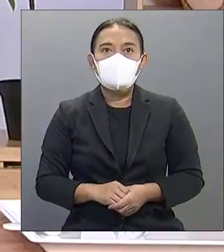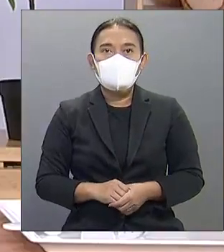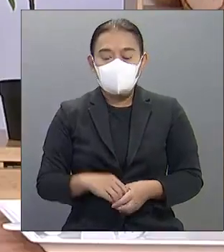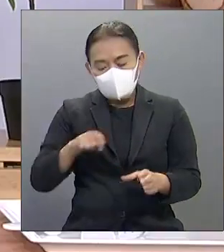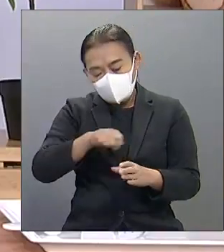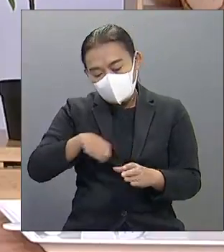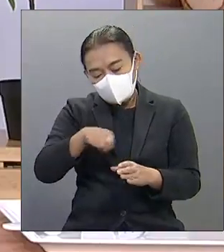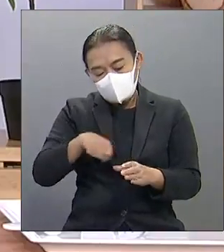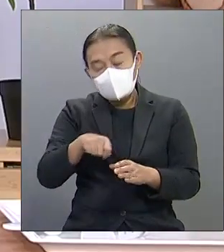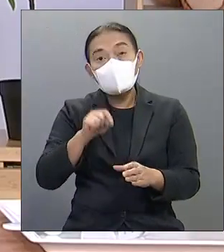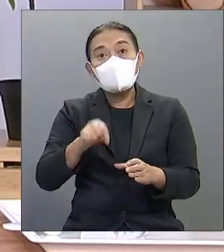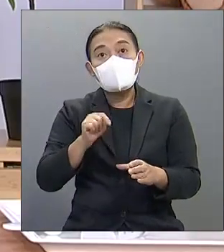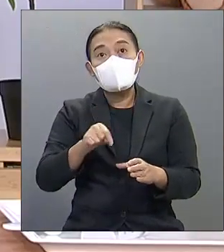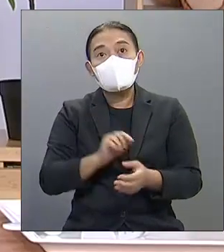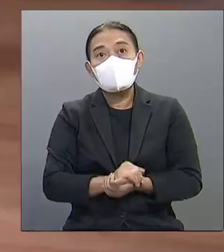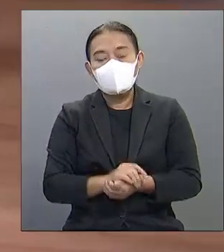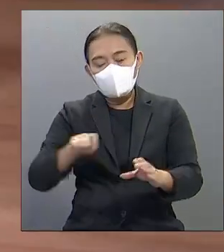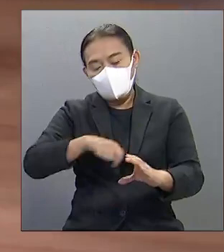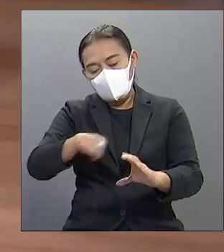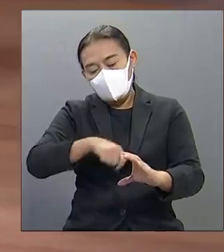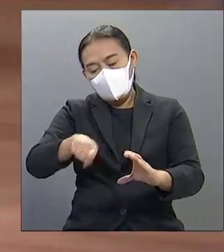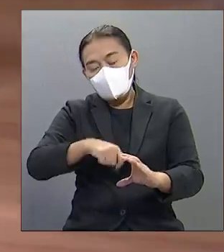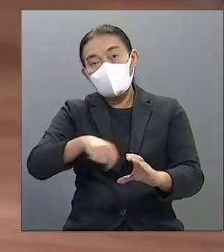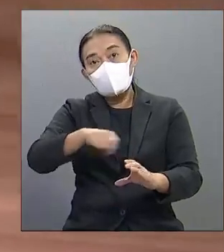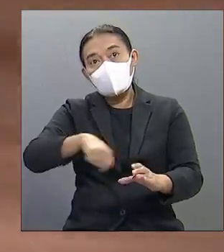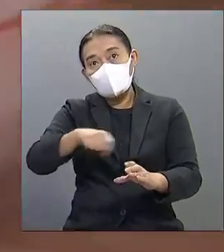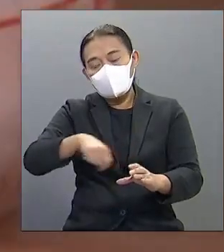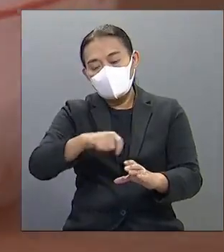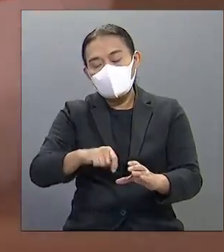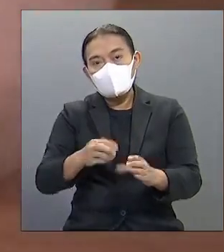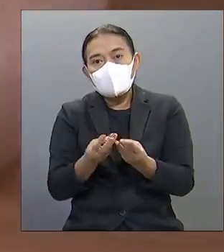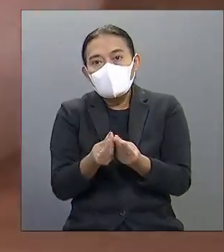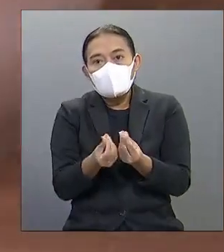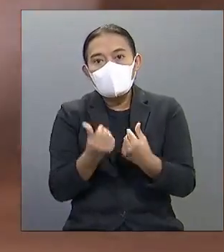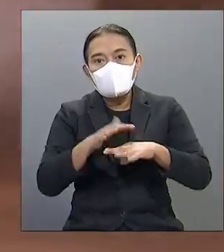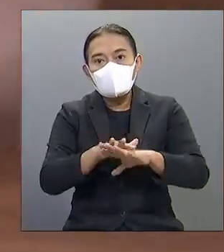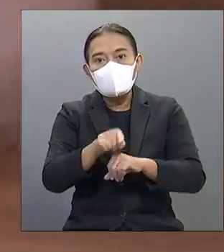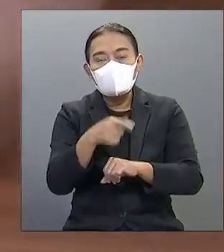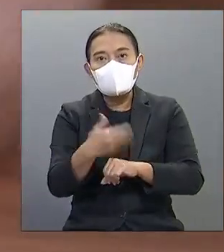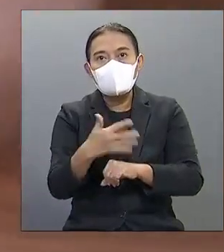แค่คนให้ตัวเจลาตินนะคะกับเจลอาบน้ำเนี่ยเข้ากันนะคะ